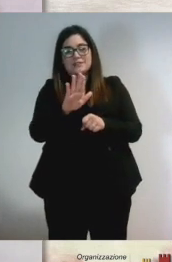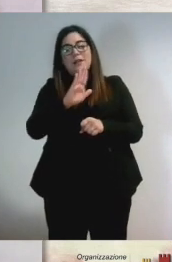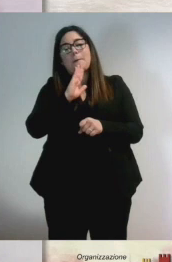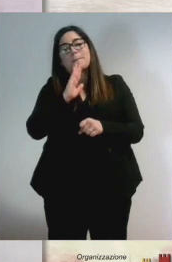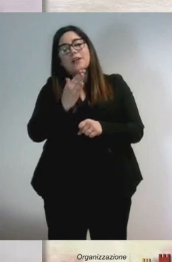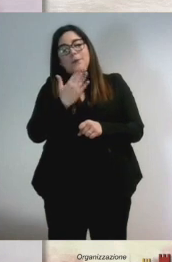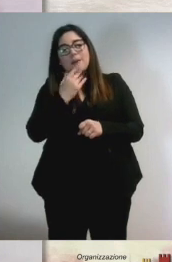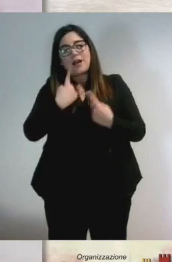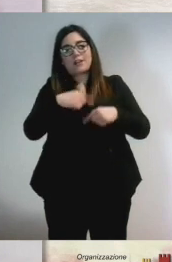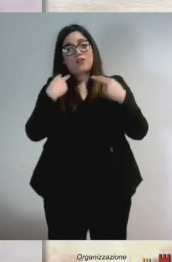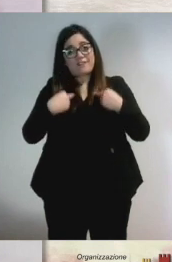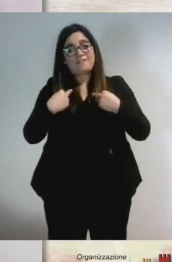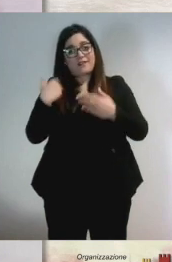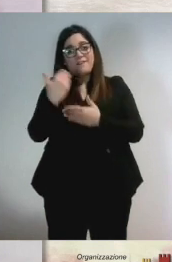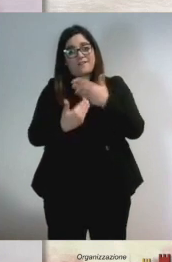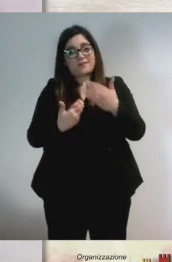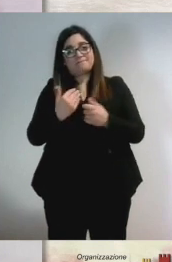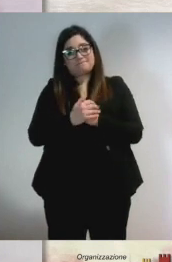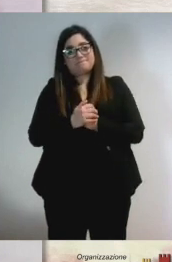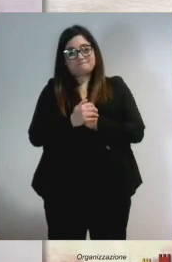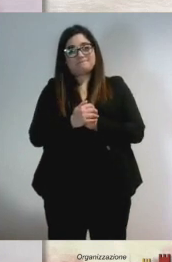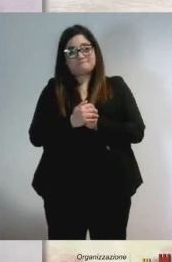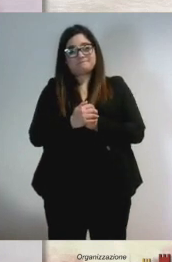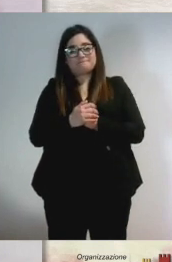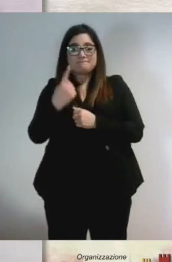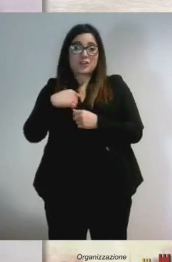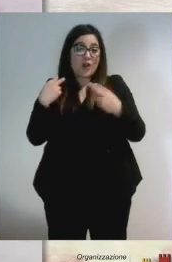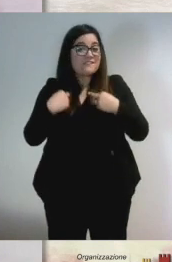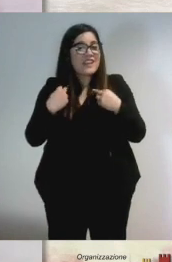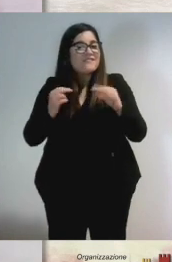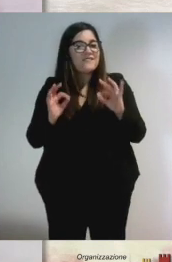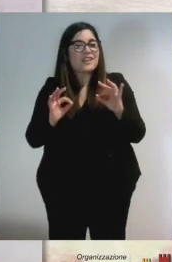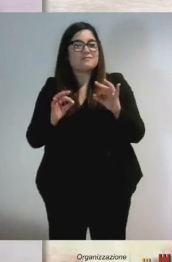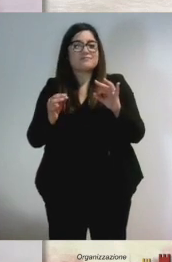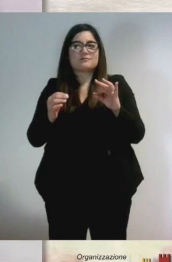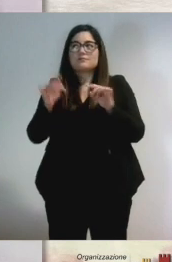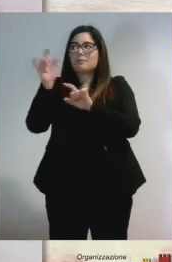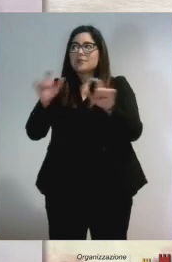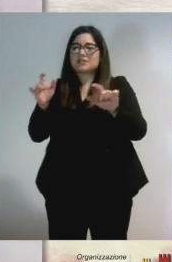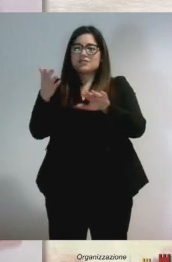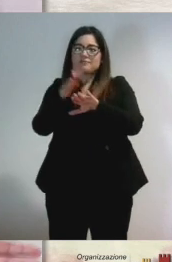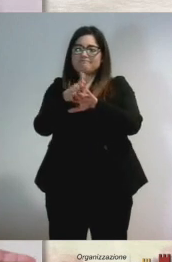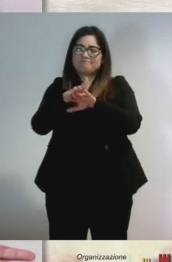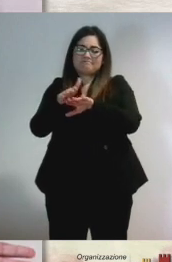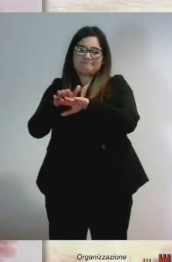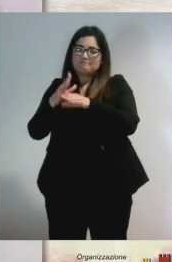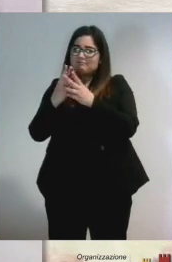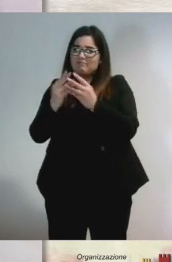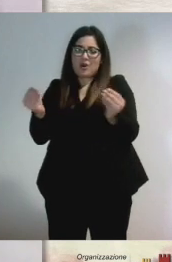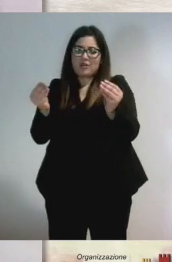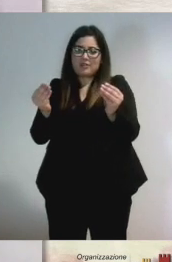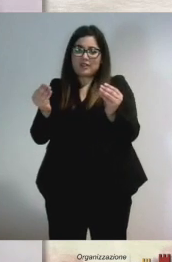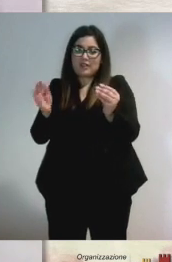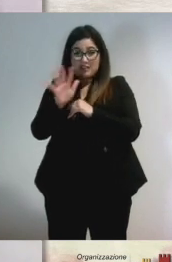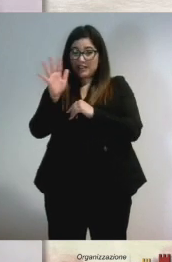ancora vivi siamo ancora vivi abbiamo perso tante persone Sembra passato un secolo stiamo parlando di altre cose oggi Eppure